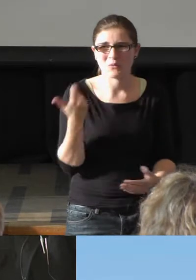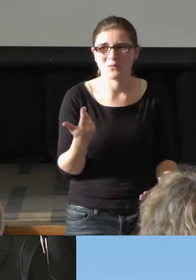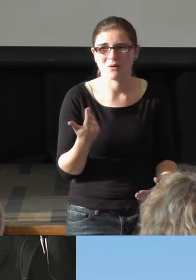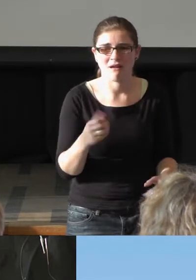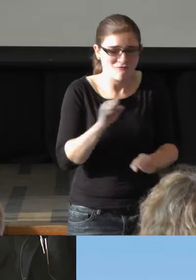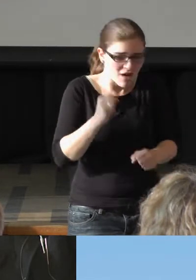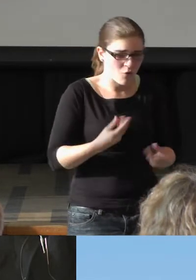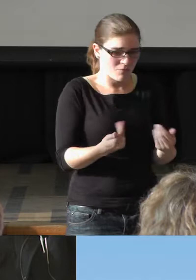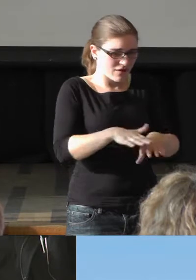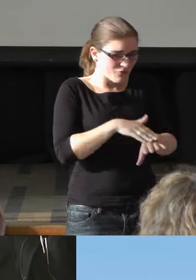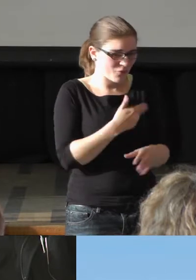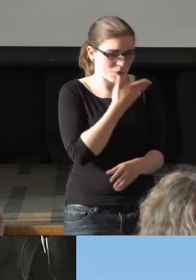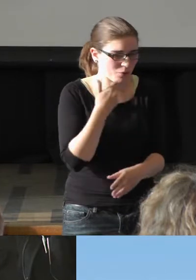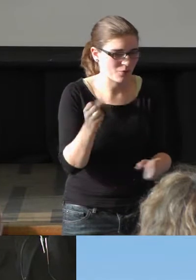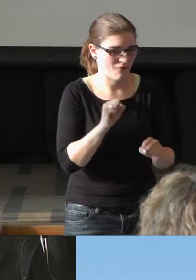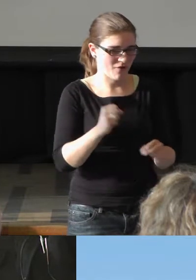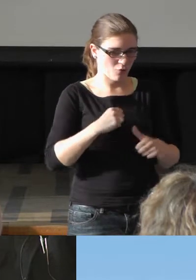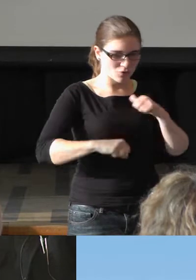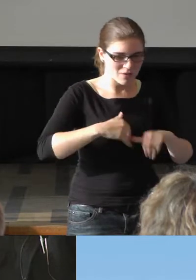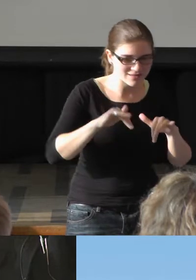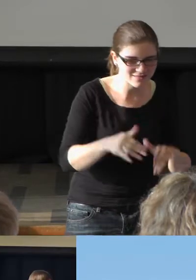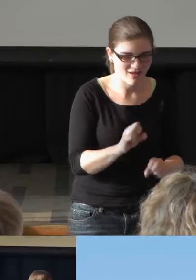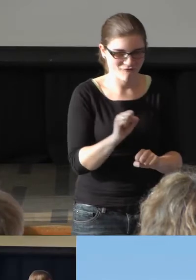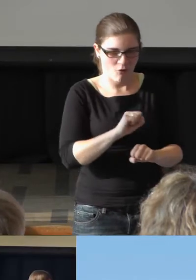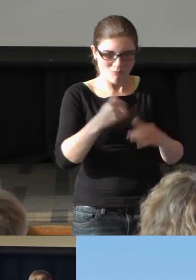Warum kann mir keiner sagen, woran das liegt? Das ist